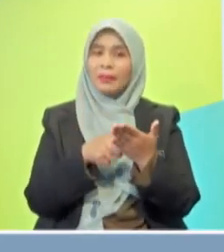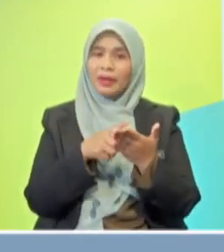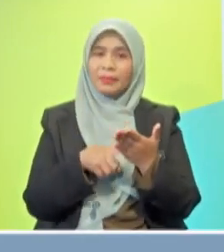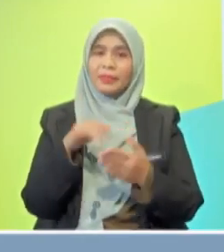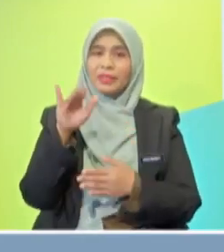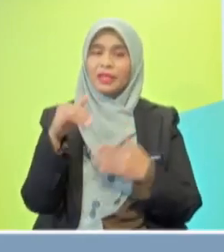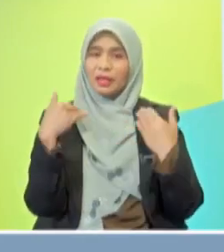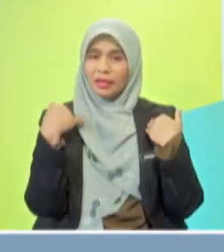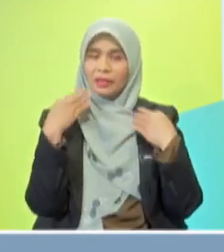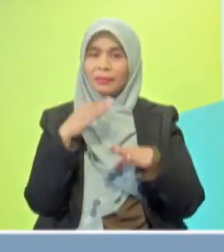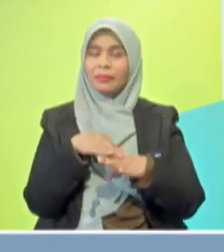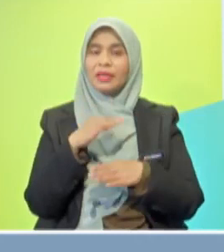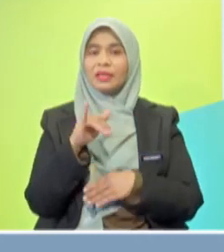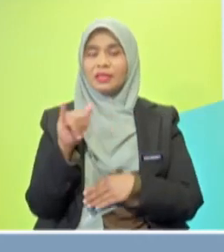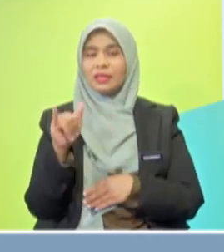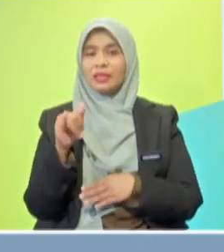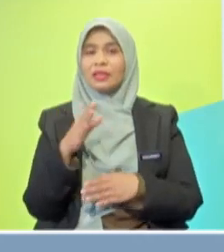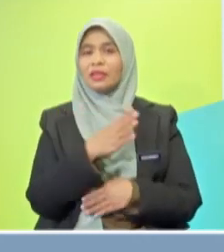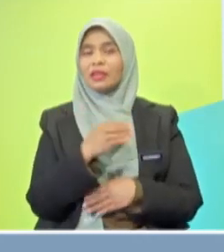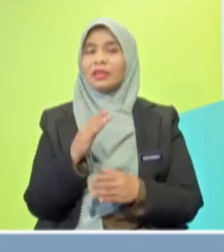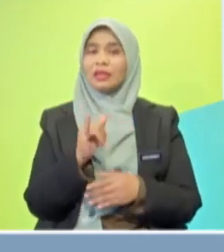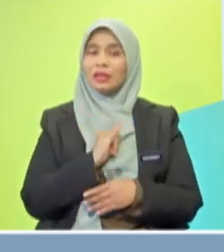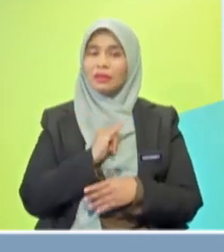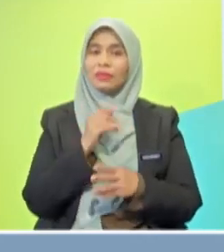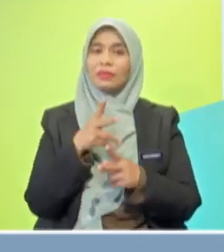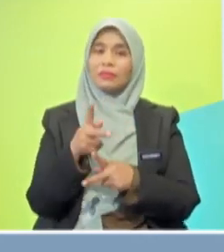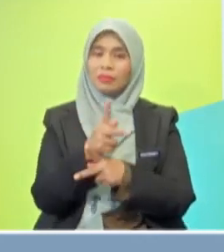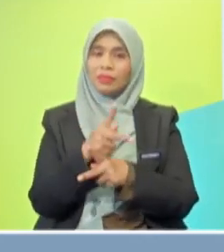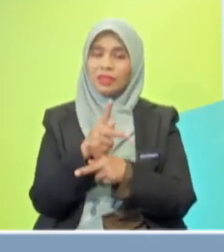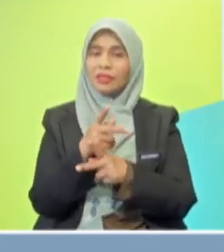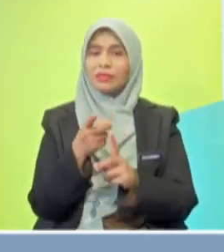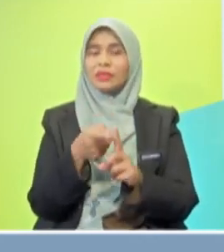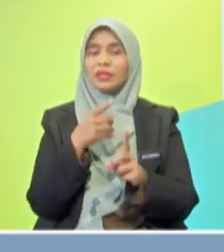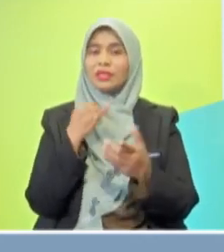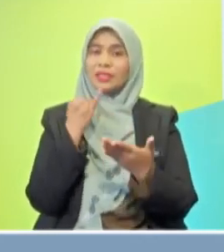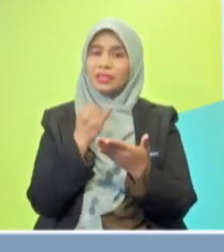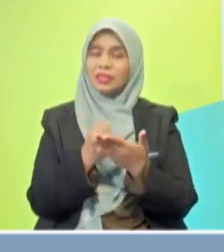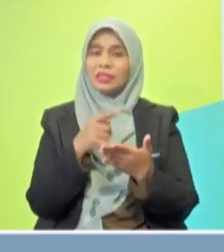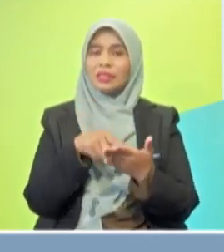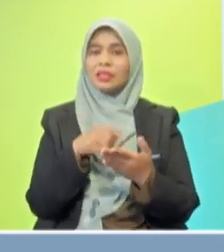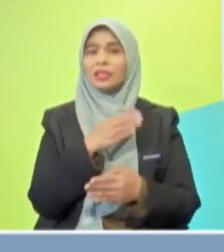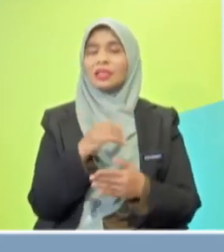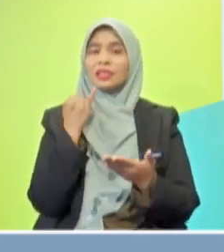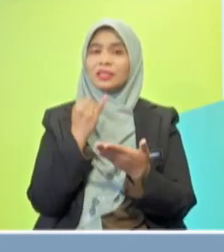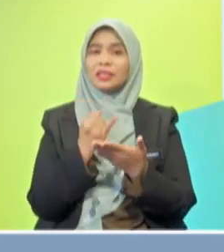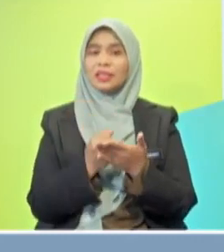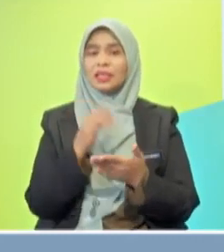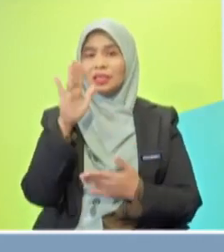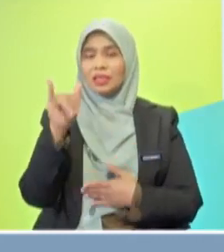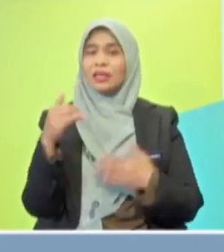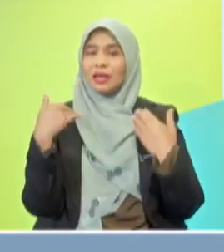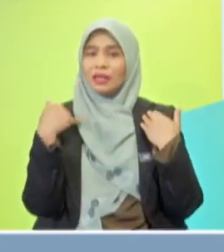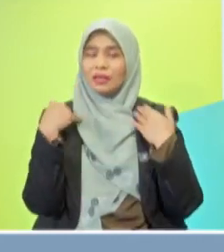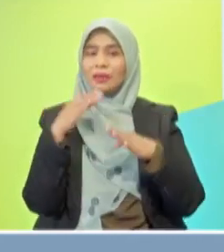padanya. Dan aku berlindung kepadamu daripada kejahatan ini dan kejahatan yang ada padanya.